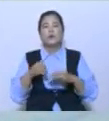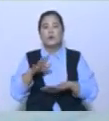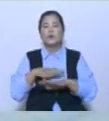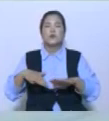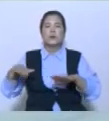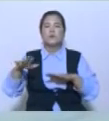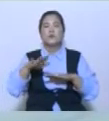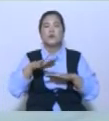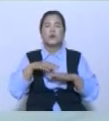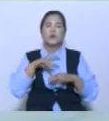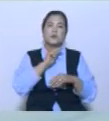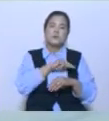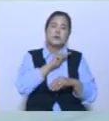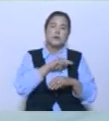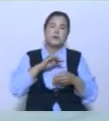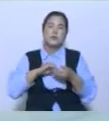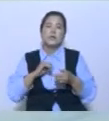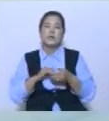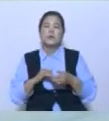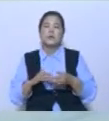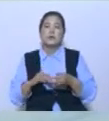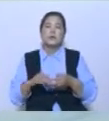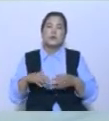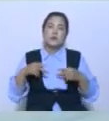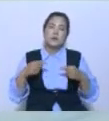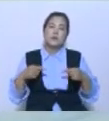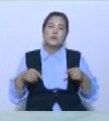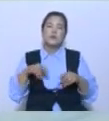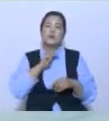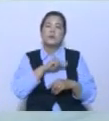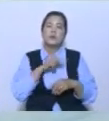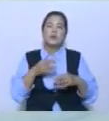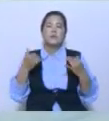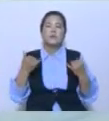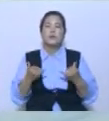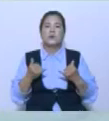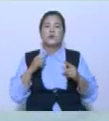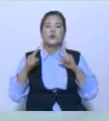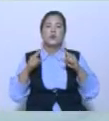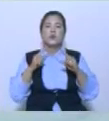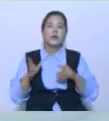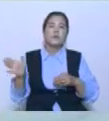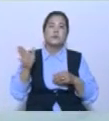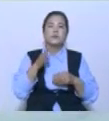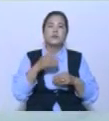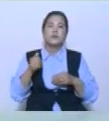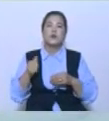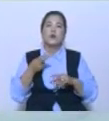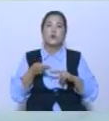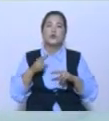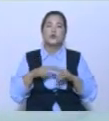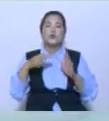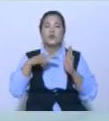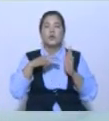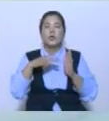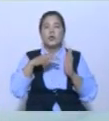қызмет етуге шақыратын бағыттағы жұмыстар. Ал бүгінгі шараға бізде осы жобалардың